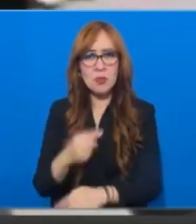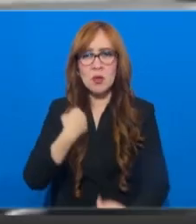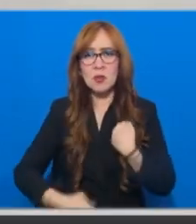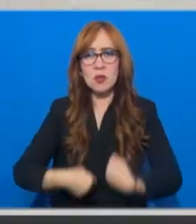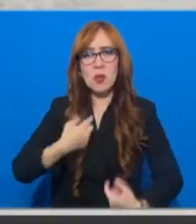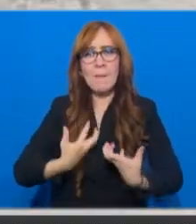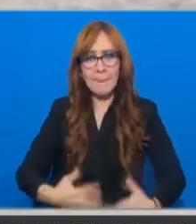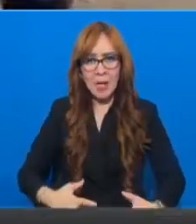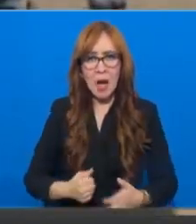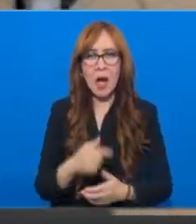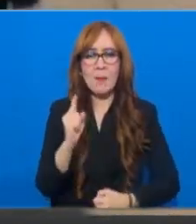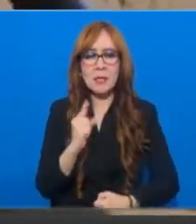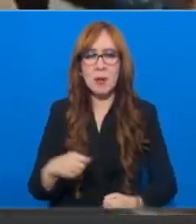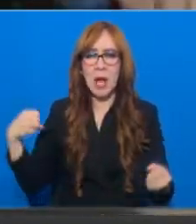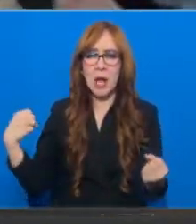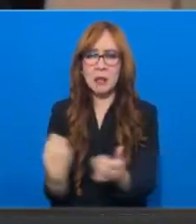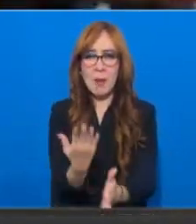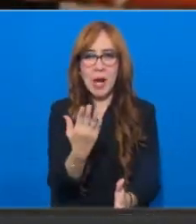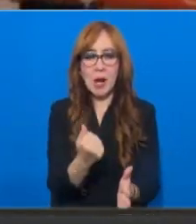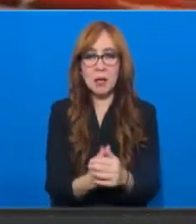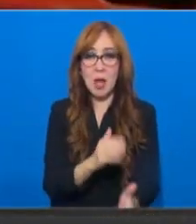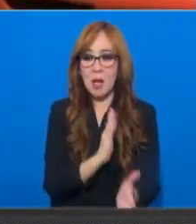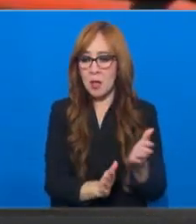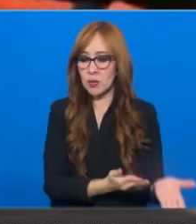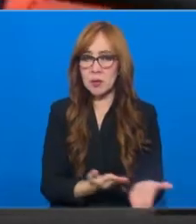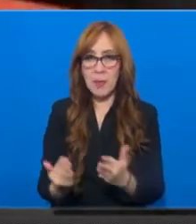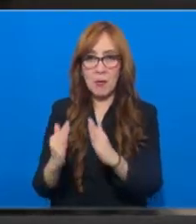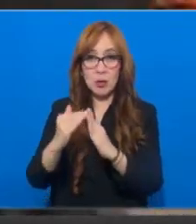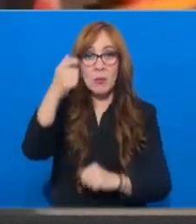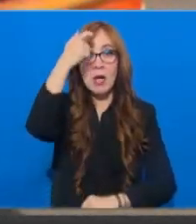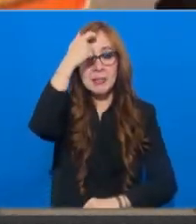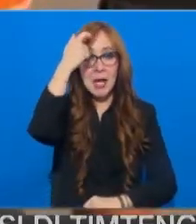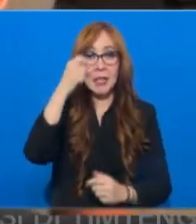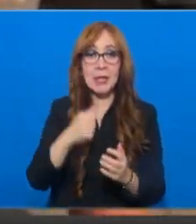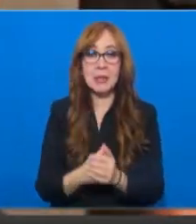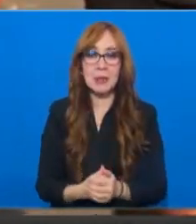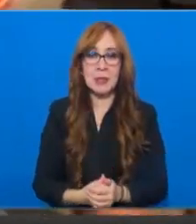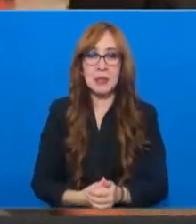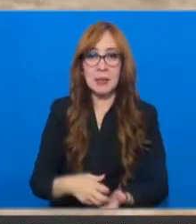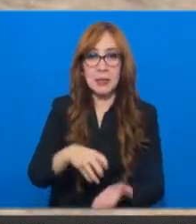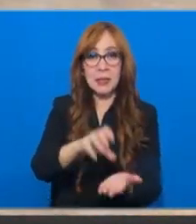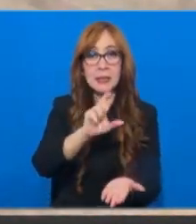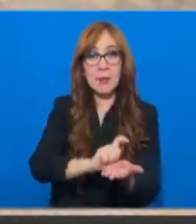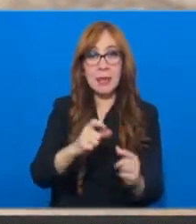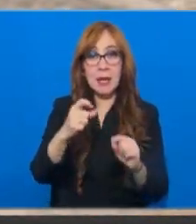menabrak pengendara lainnya. Korban lantas dilarikan ke rumah sakit Sumber Gelagah di Kecamatan Pacet.